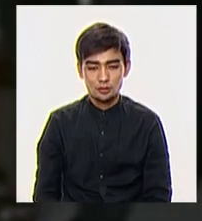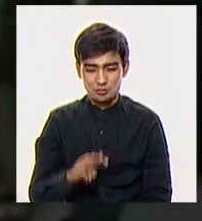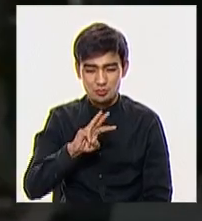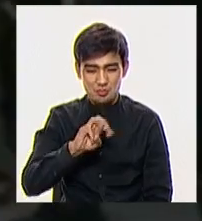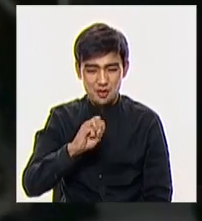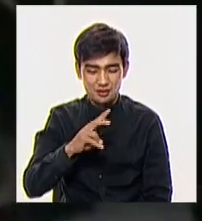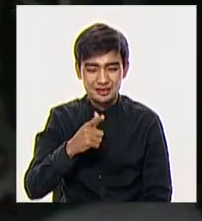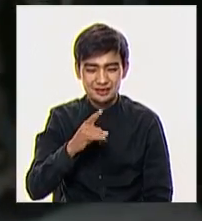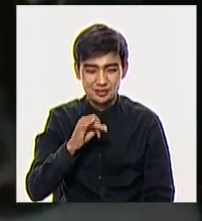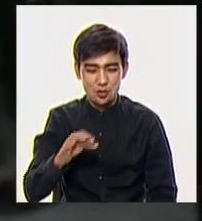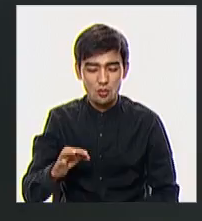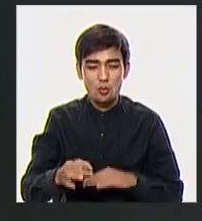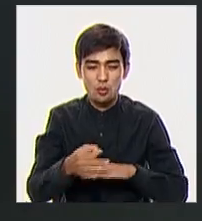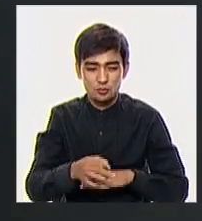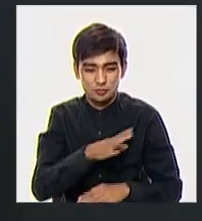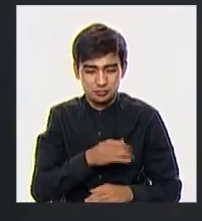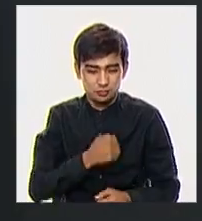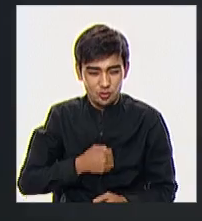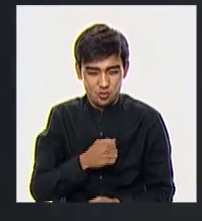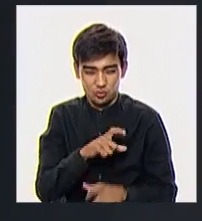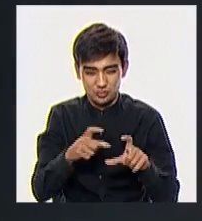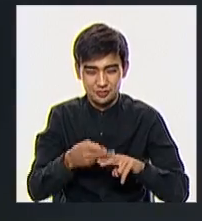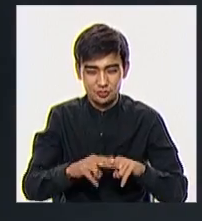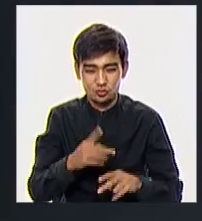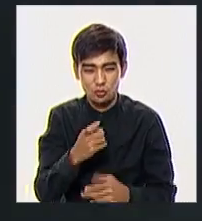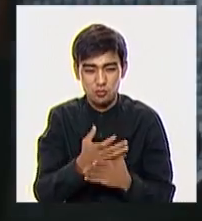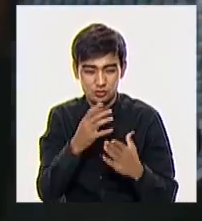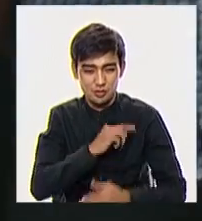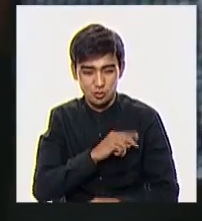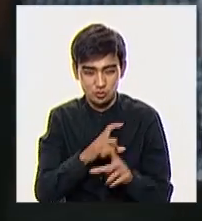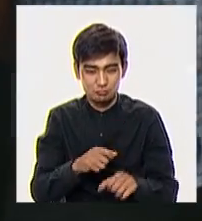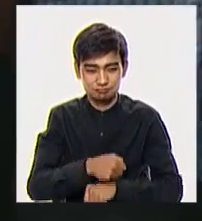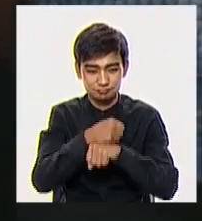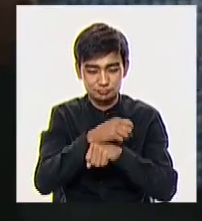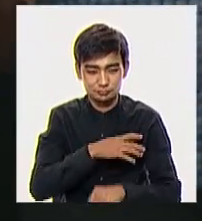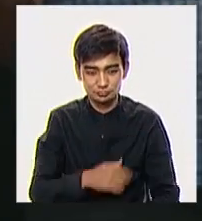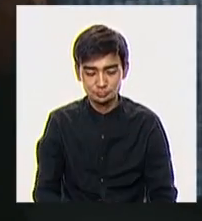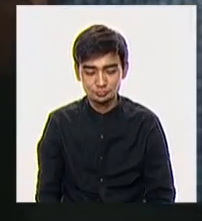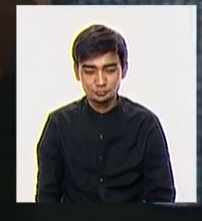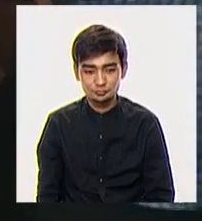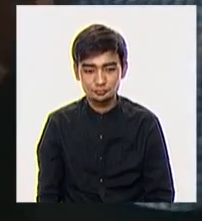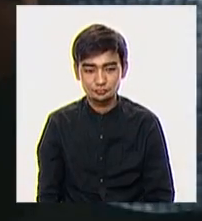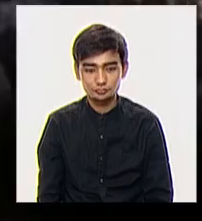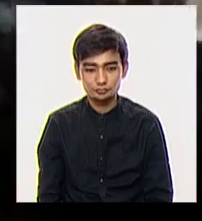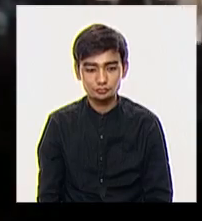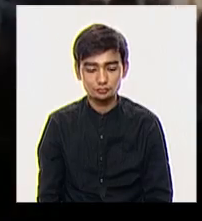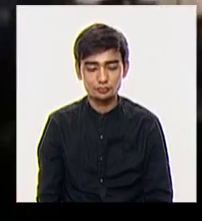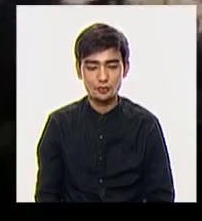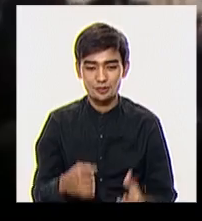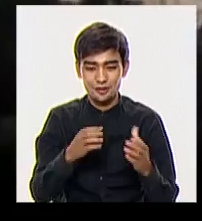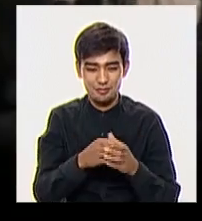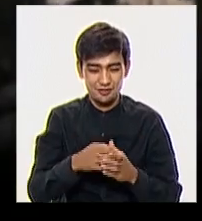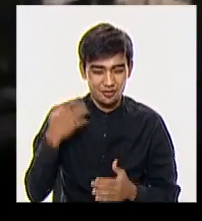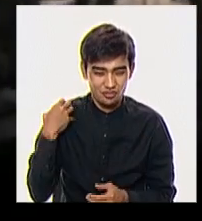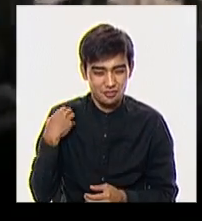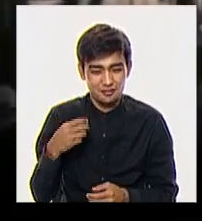Маңғыстау облысында әбден ашынған жүздеген жұмысшы бас көтерді. Дұрыс па, жігіттер? Компания